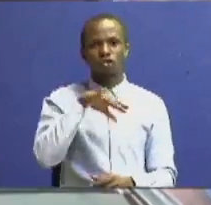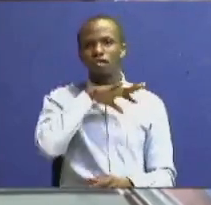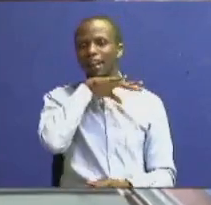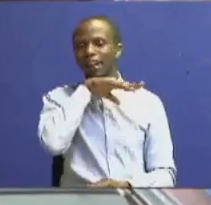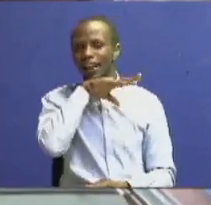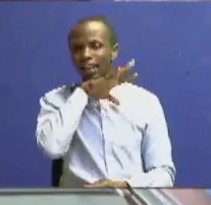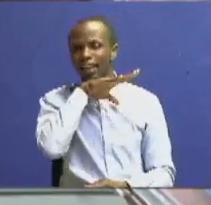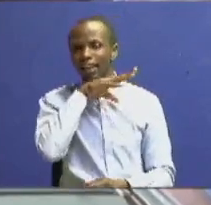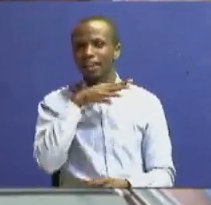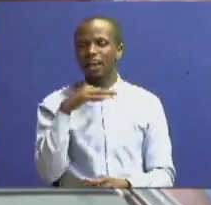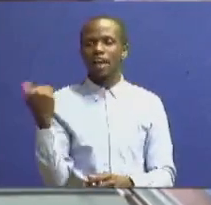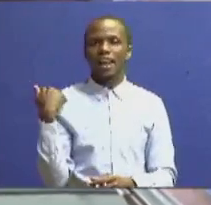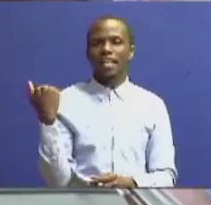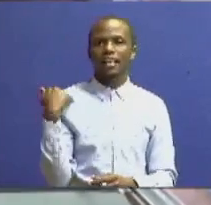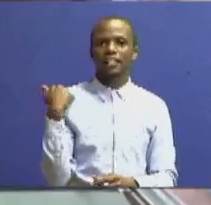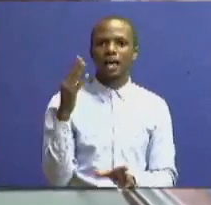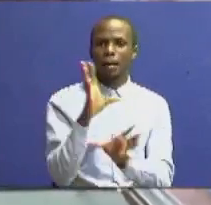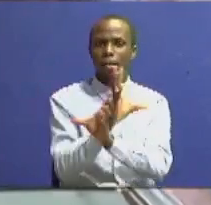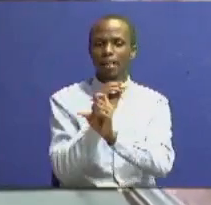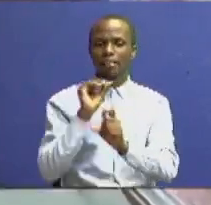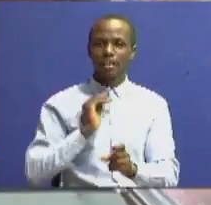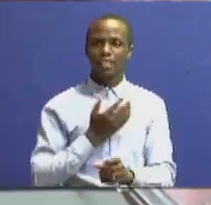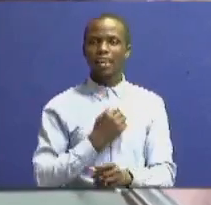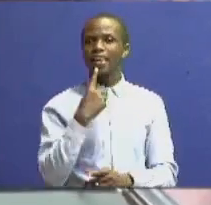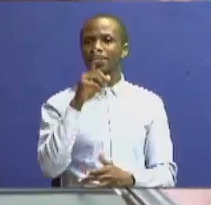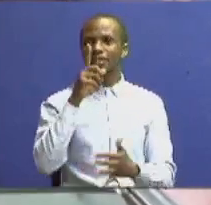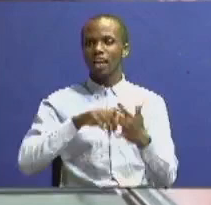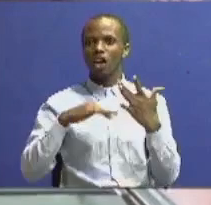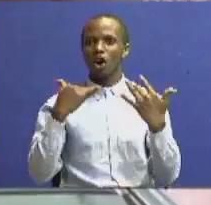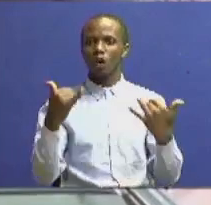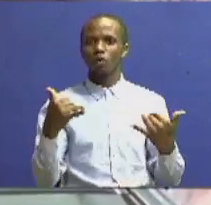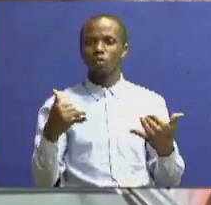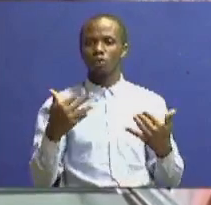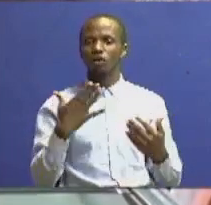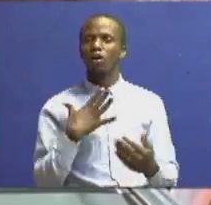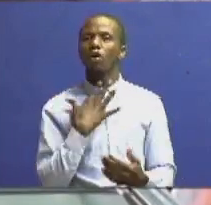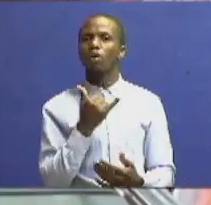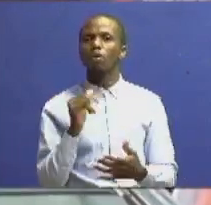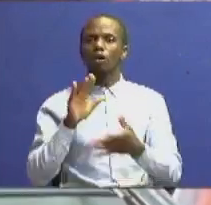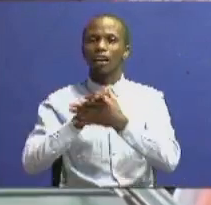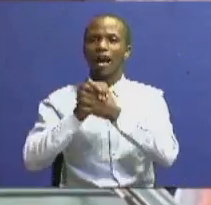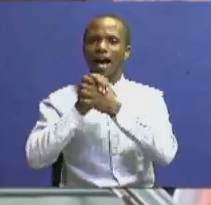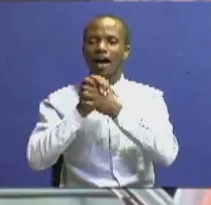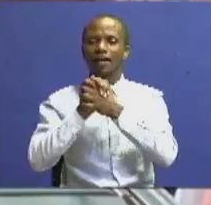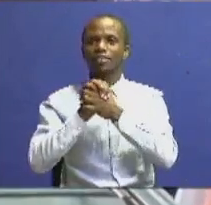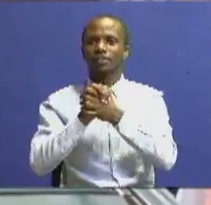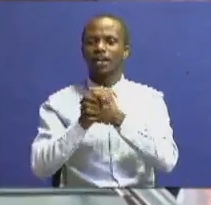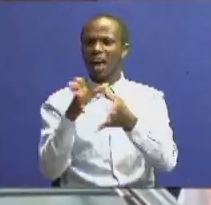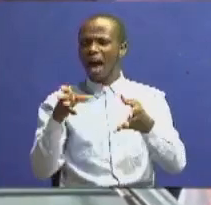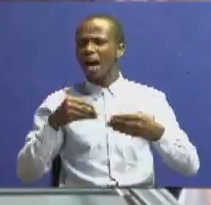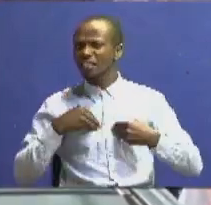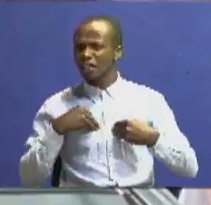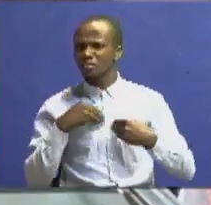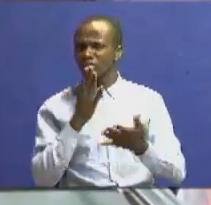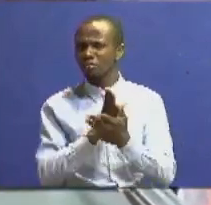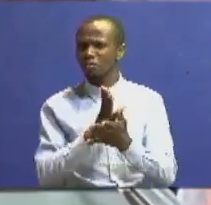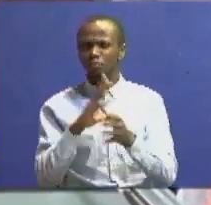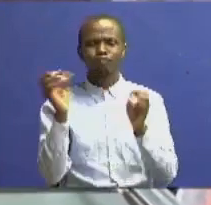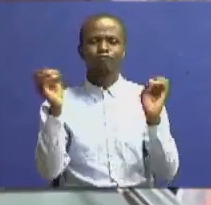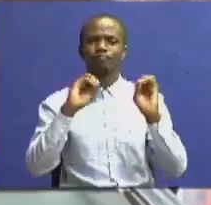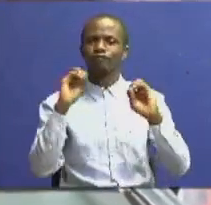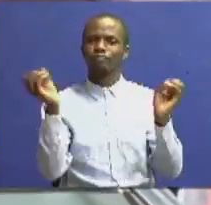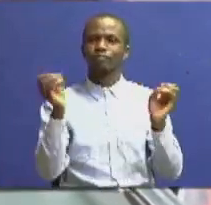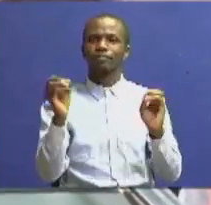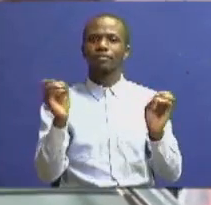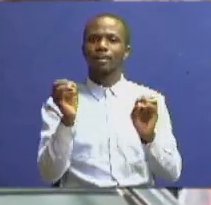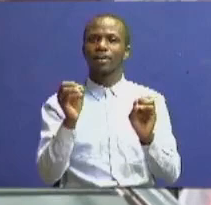rais. Ati anasema, ati anataka atikuwe na handshake. Mnaweza kubali? Mnaweza kubali?